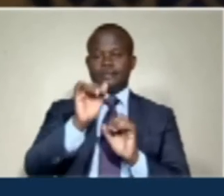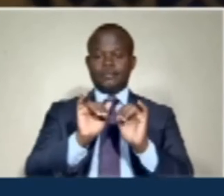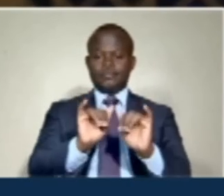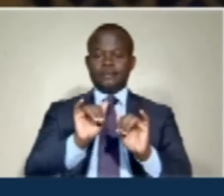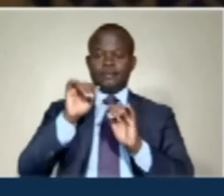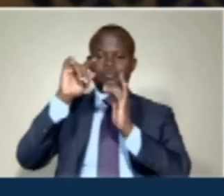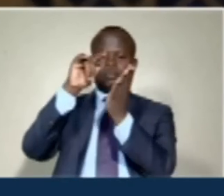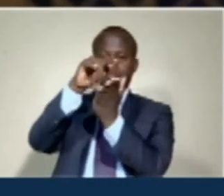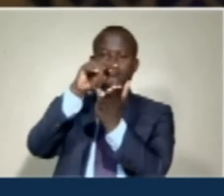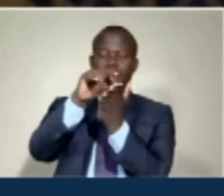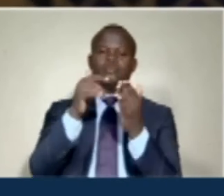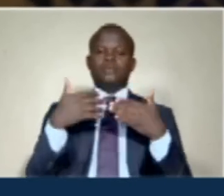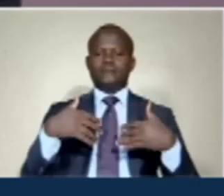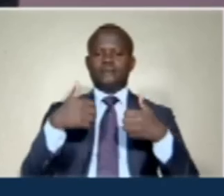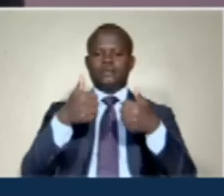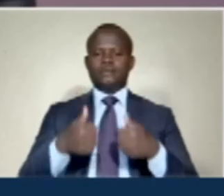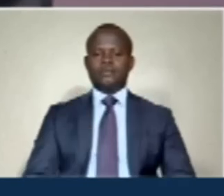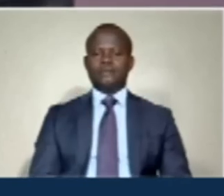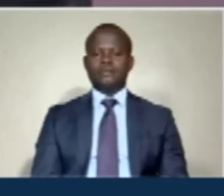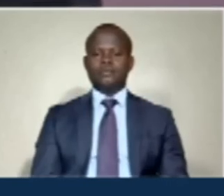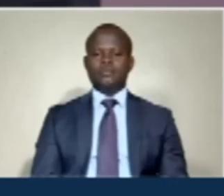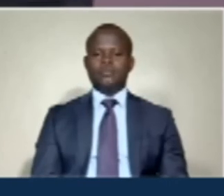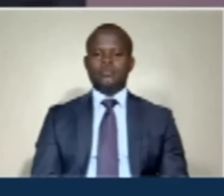icyo kibuga kigeze ahashimishije.